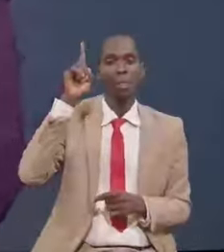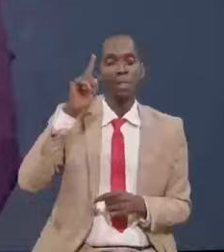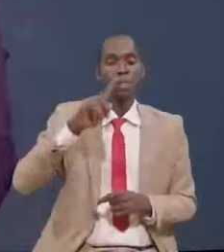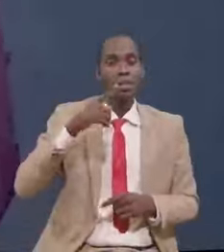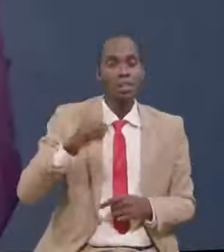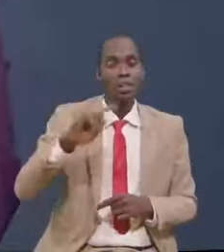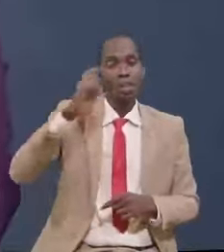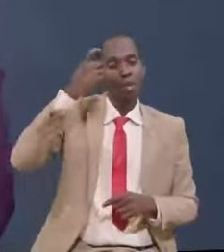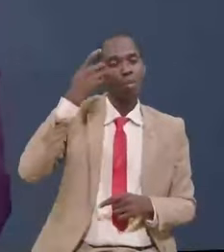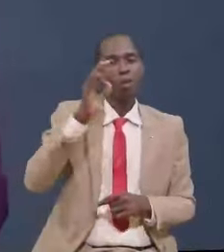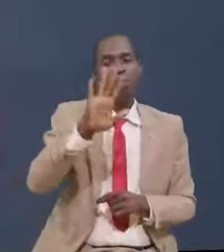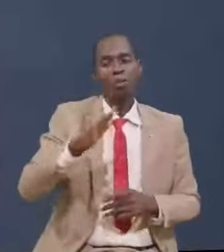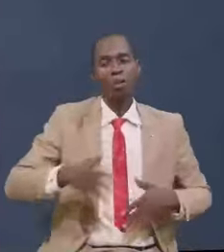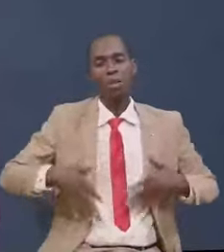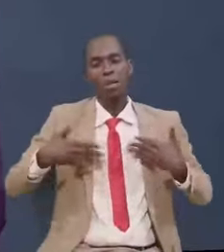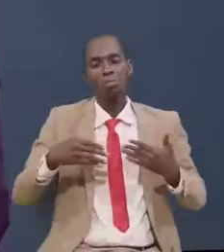la domination de ta vie,